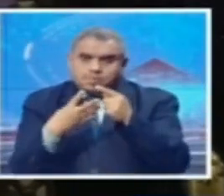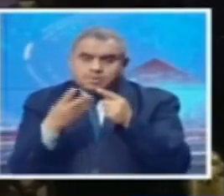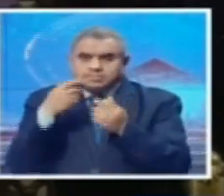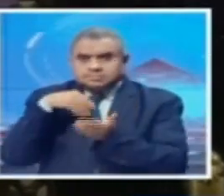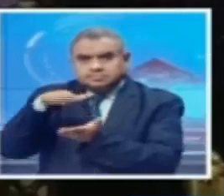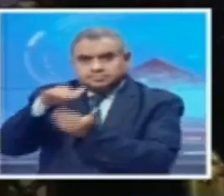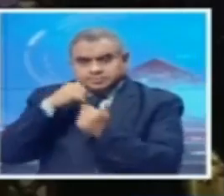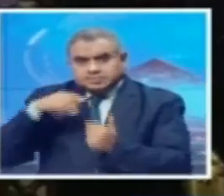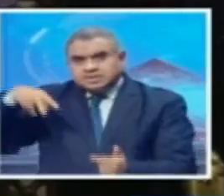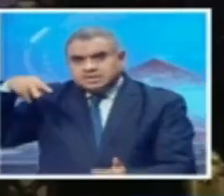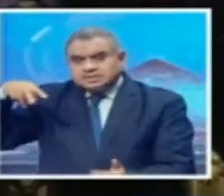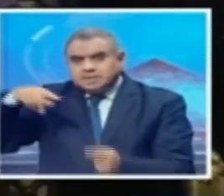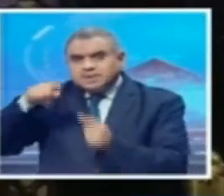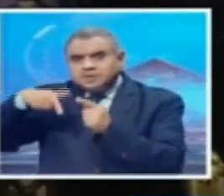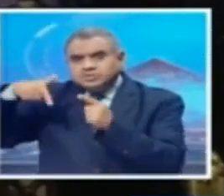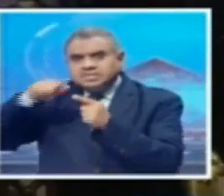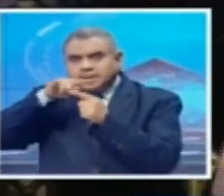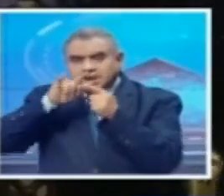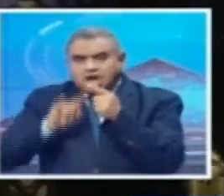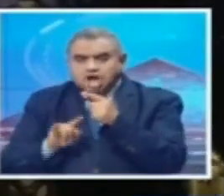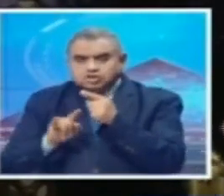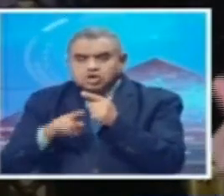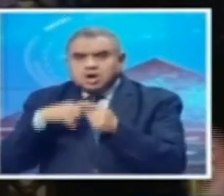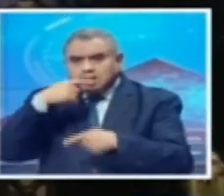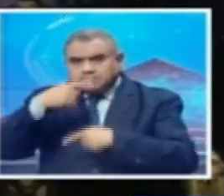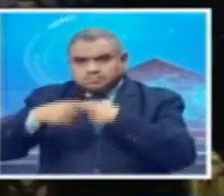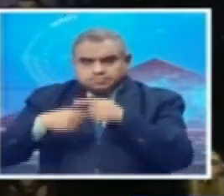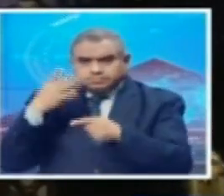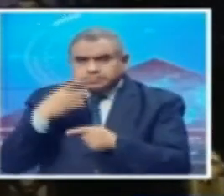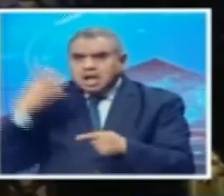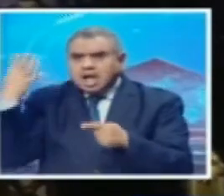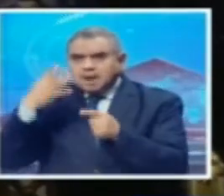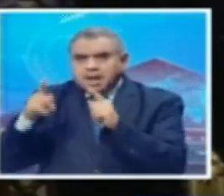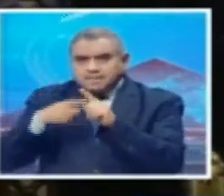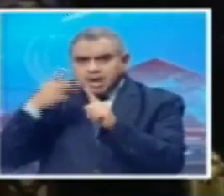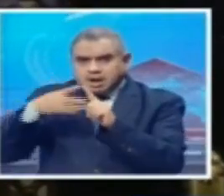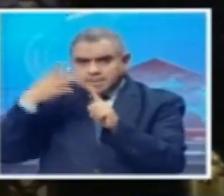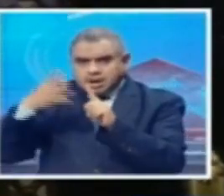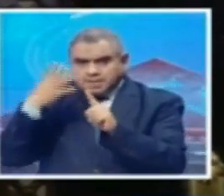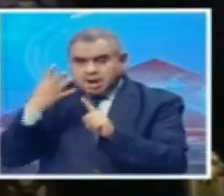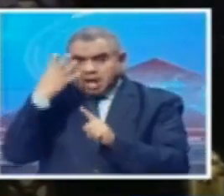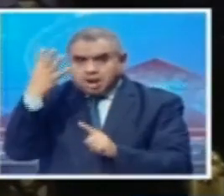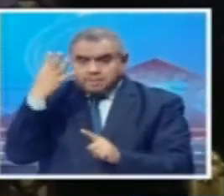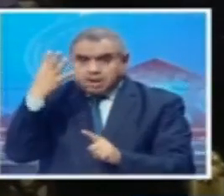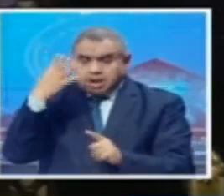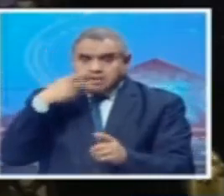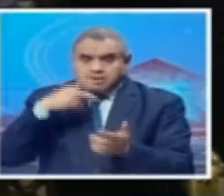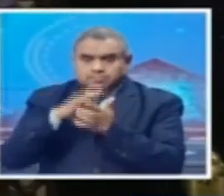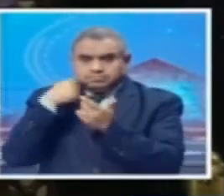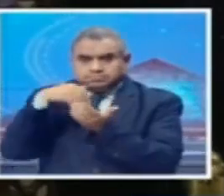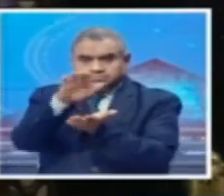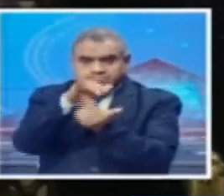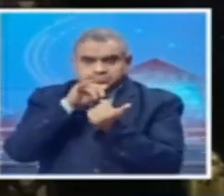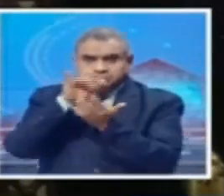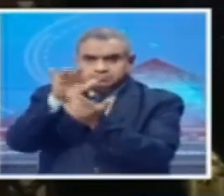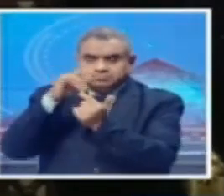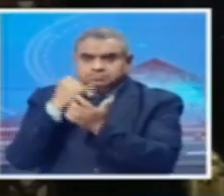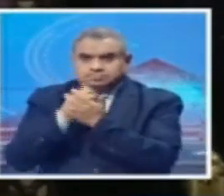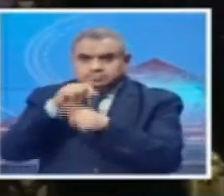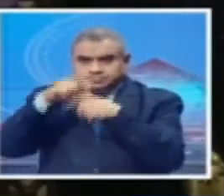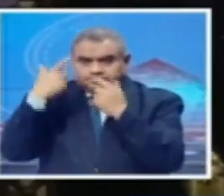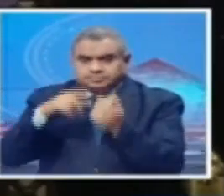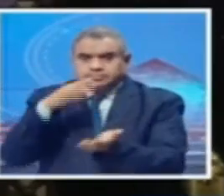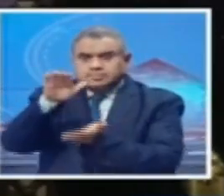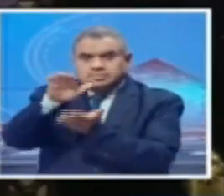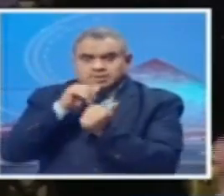حدود 8.6 برضو، وهكذا الاربع دفعات، بالاضافه الى التوريدات اللي هيجينا خطه